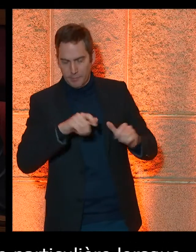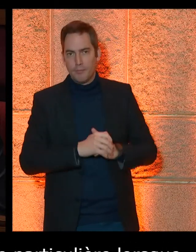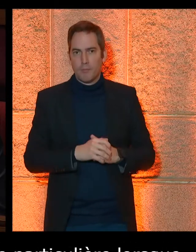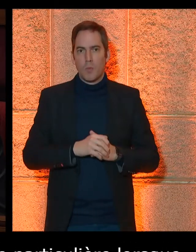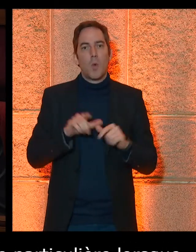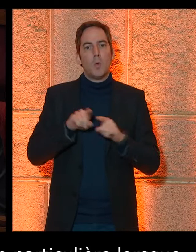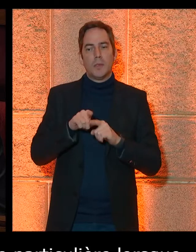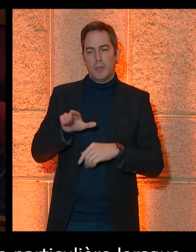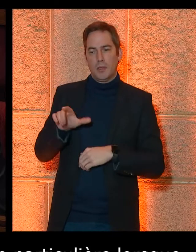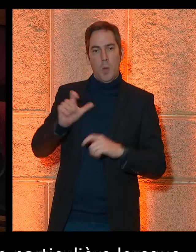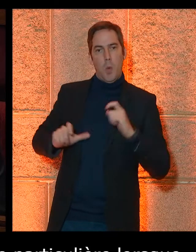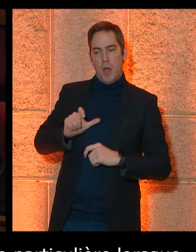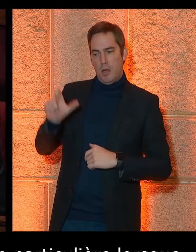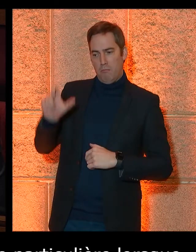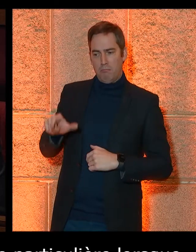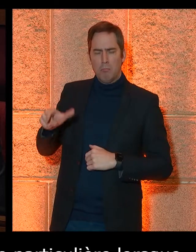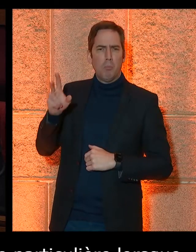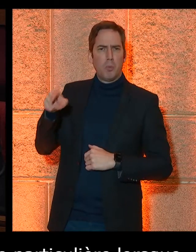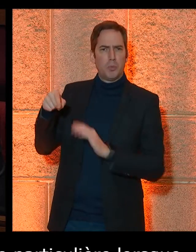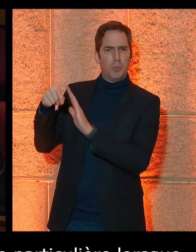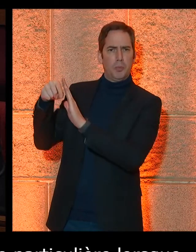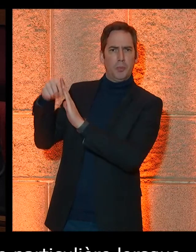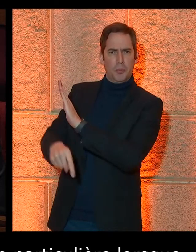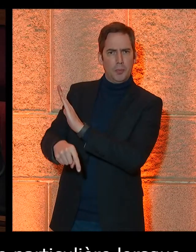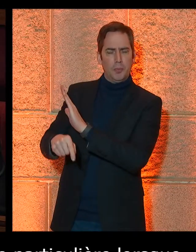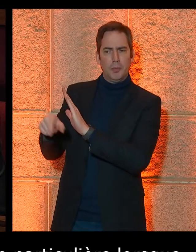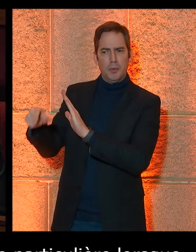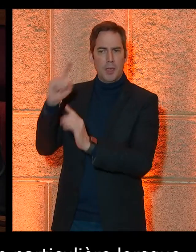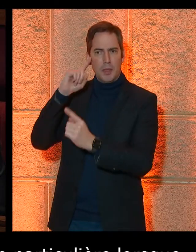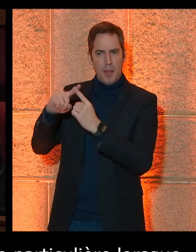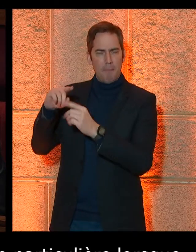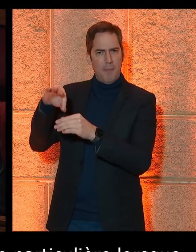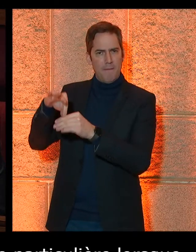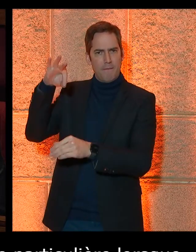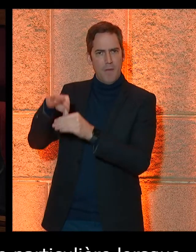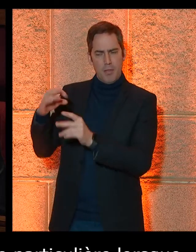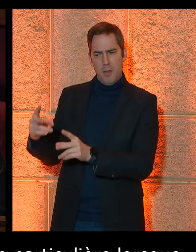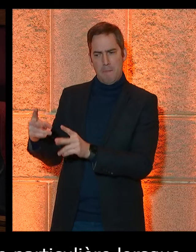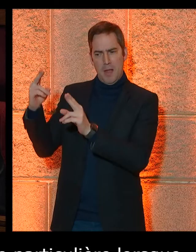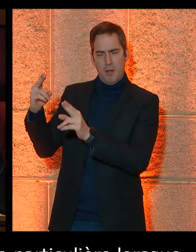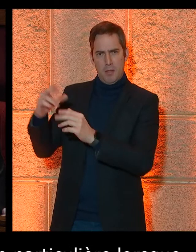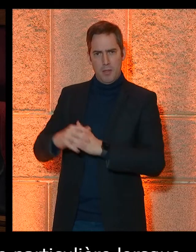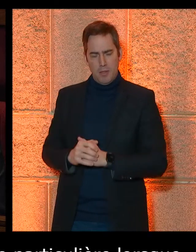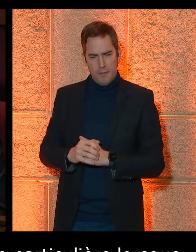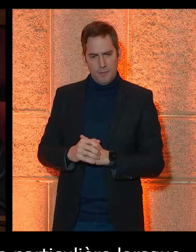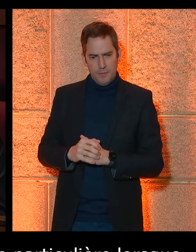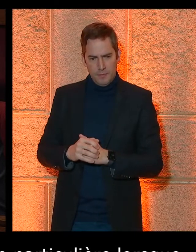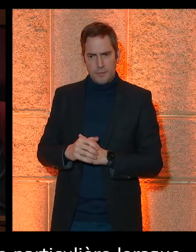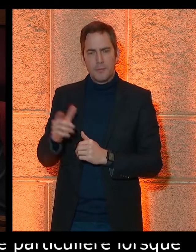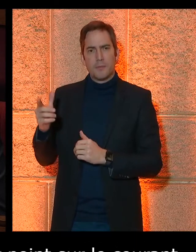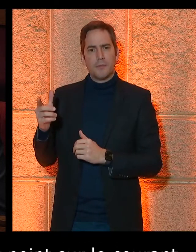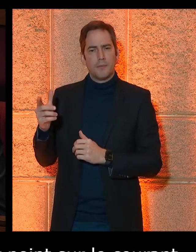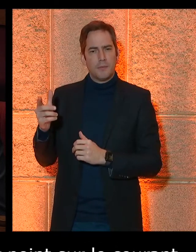un point vraiment spécifique à la période électorale concernant des